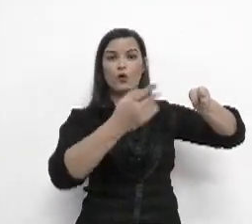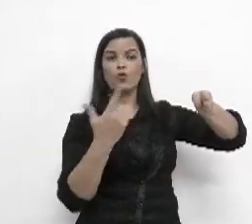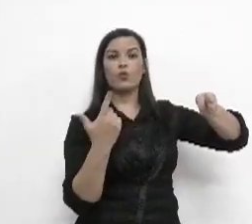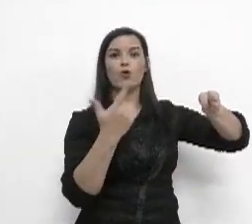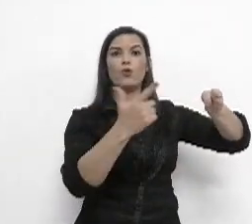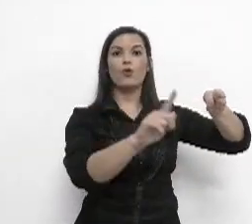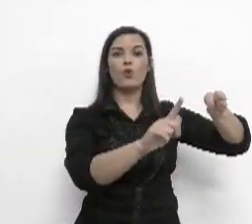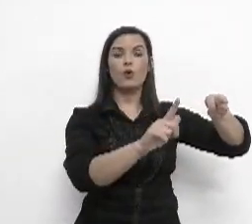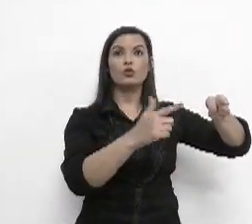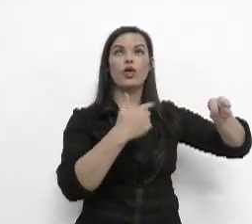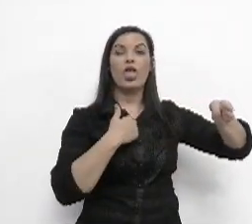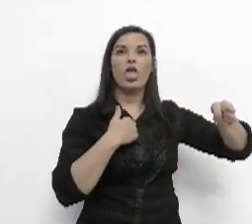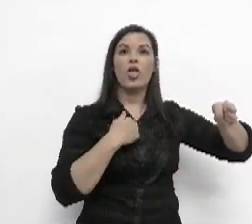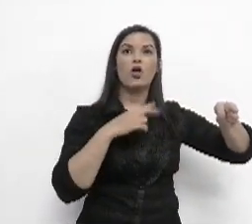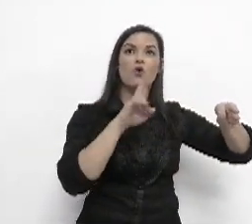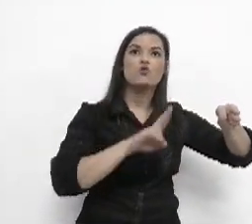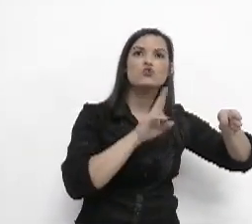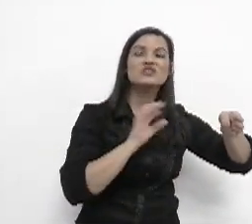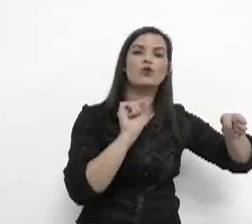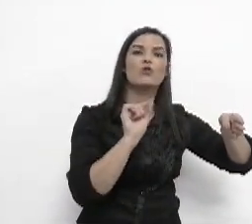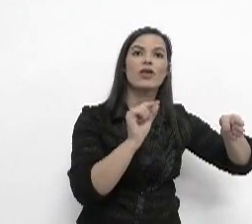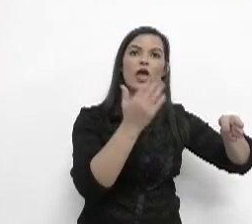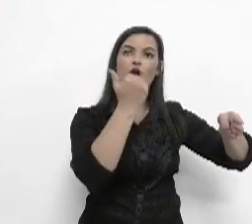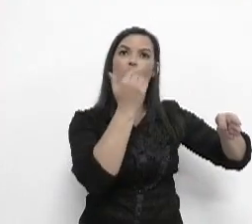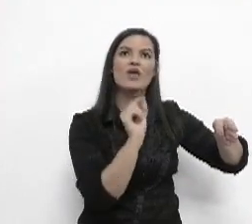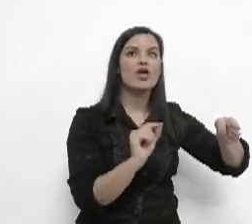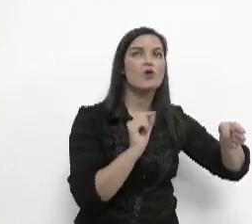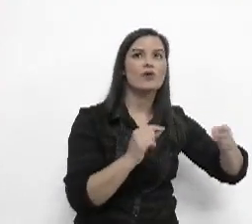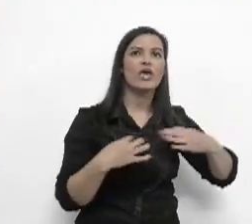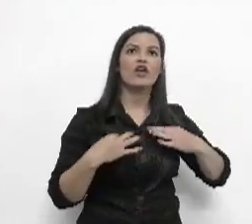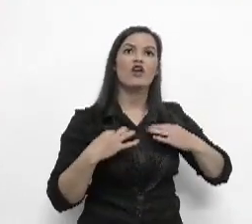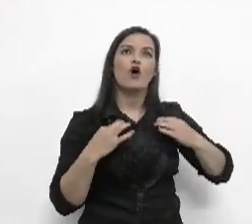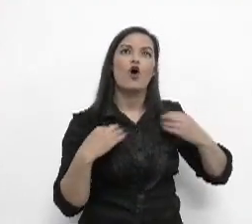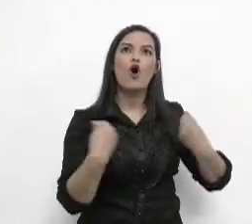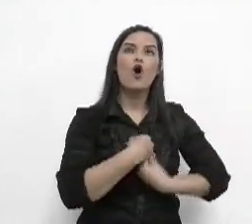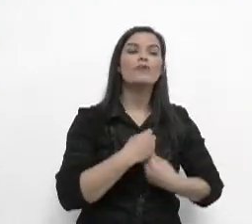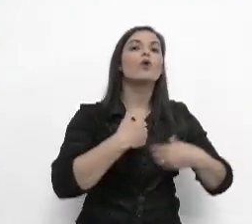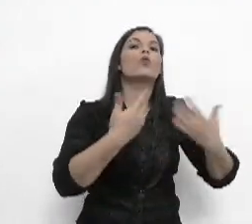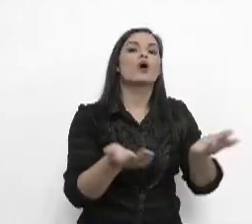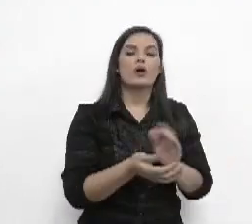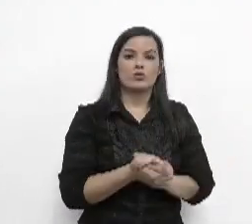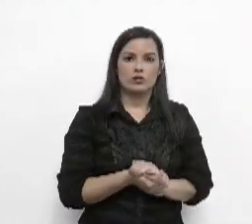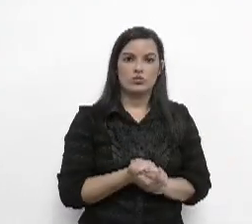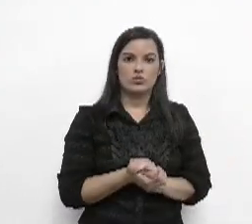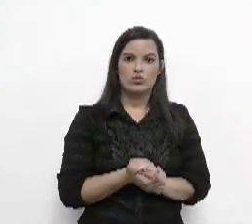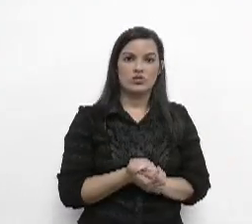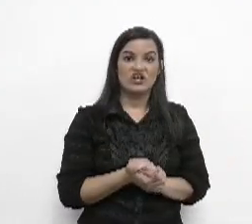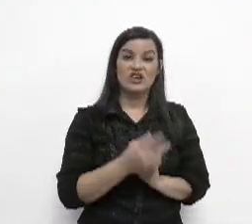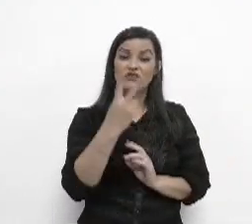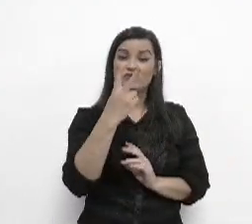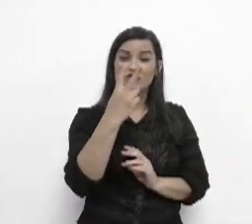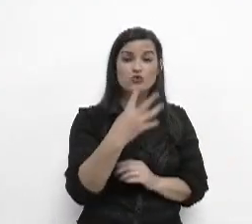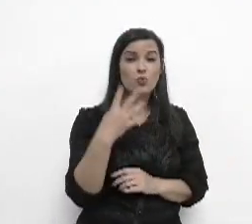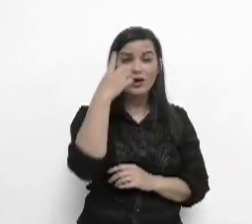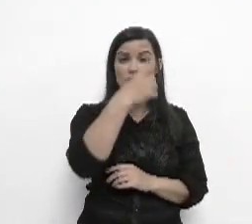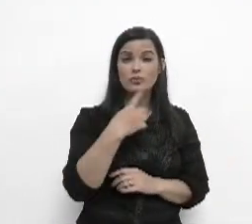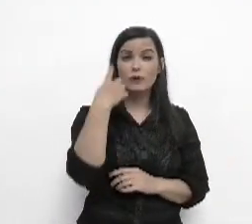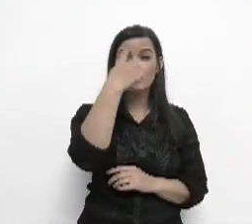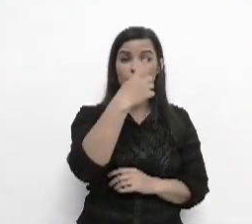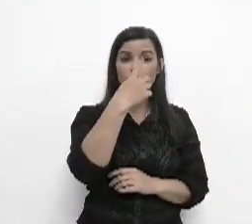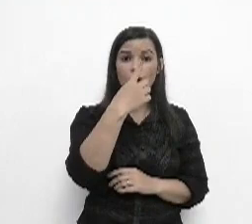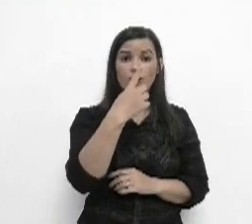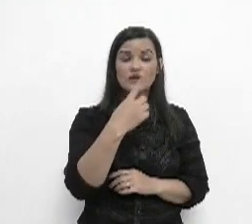naquilo que vamos usar. 그래서 하루 24시간을 사는 동안 우리의 머릿속에는 하나님이 없습니다. E durante as 24 horas que nós vivemos o nosso